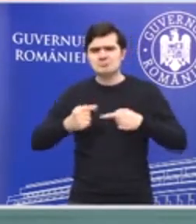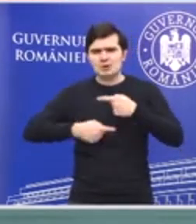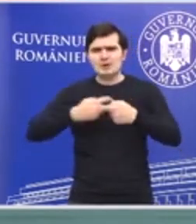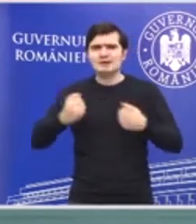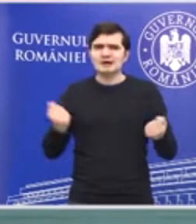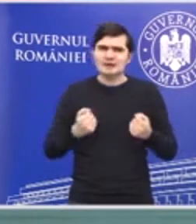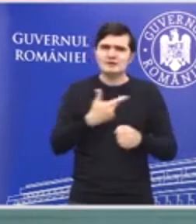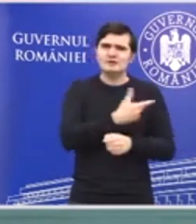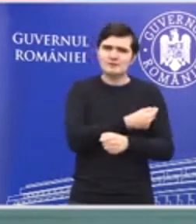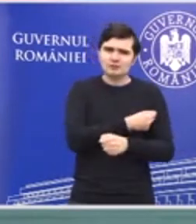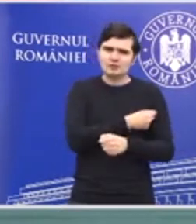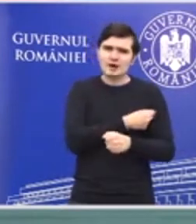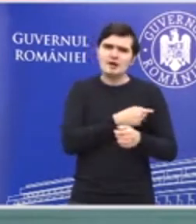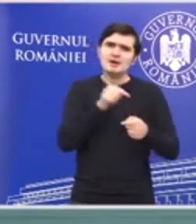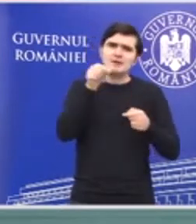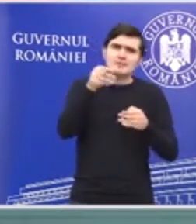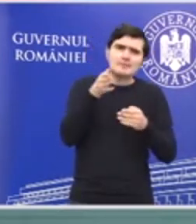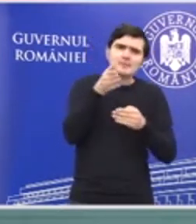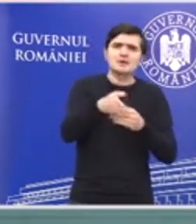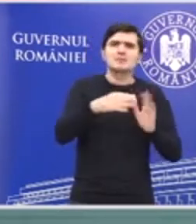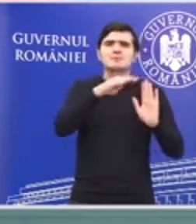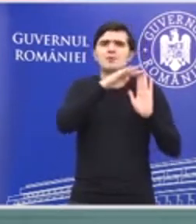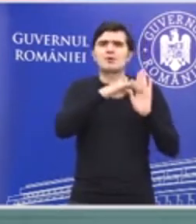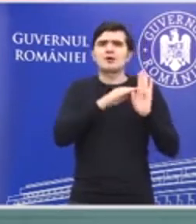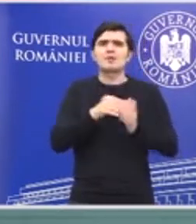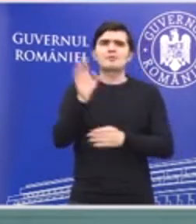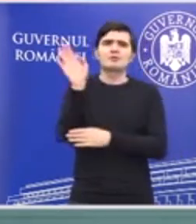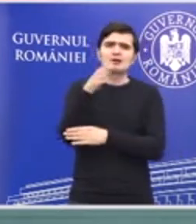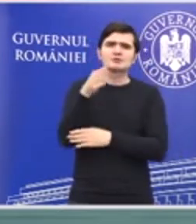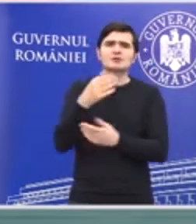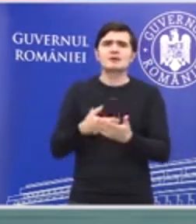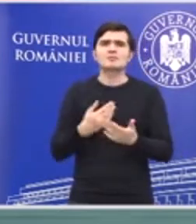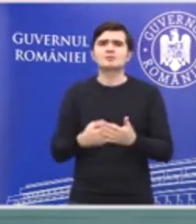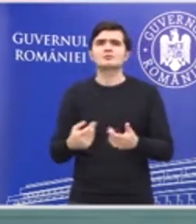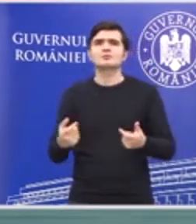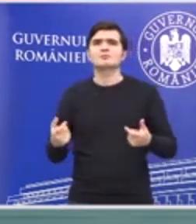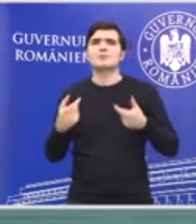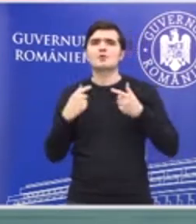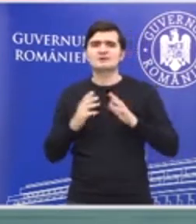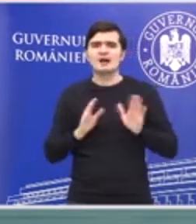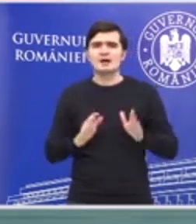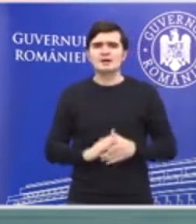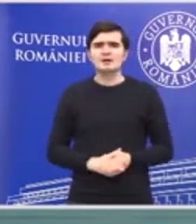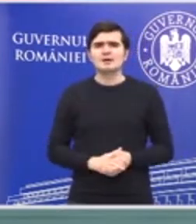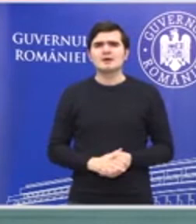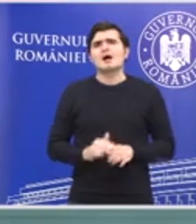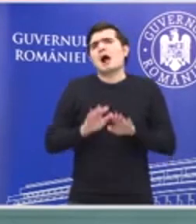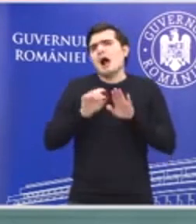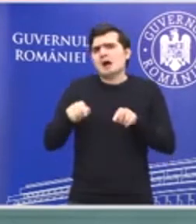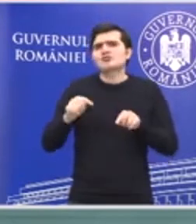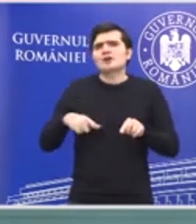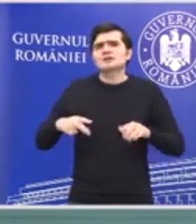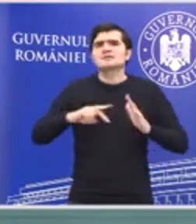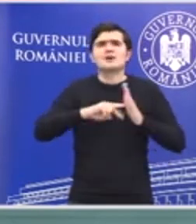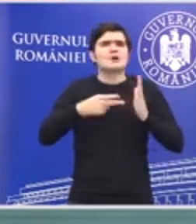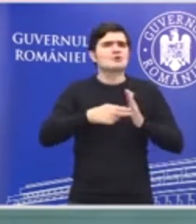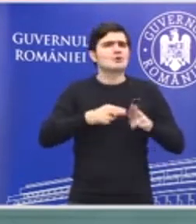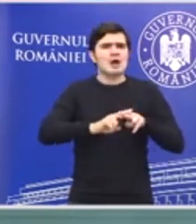vaccinare în cadrul Programului Național de Imunizare. Cam aceasta este modalitatea prin care se va